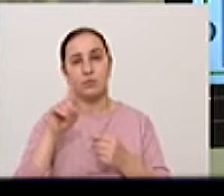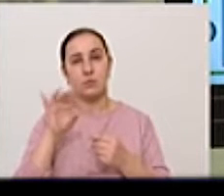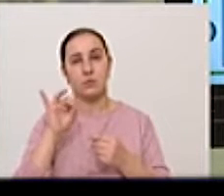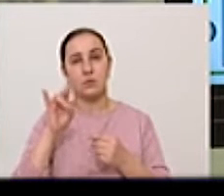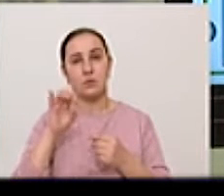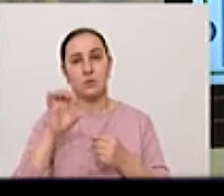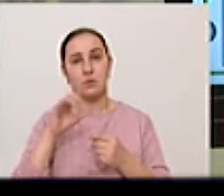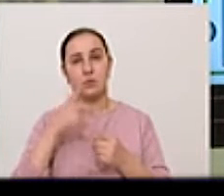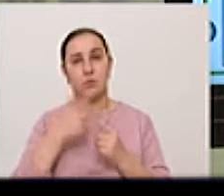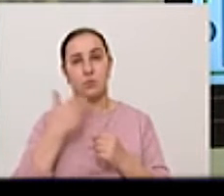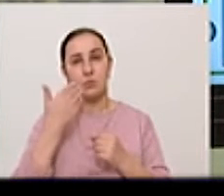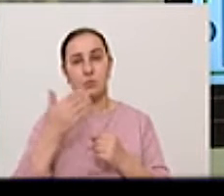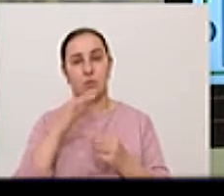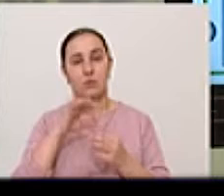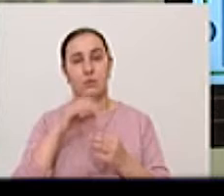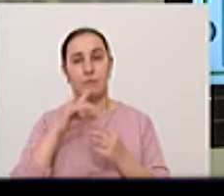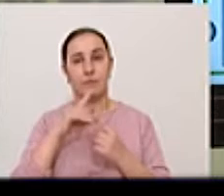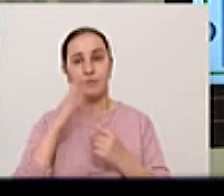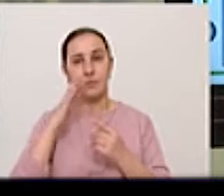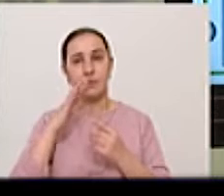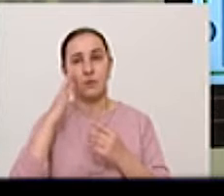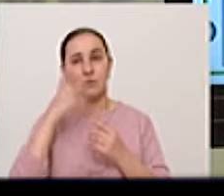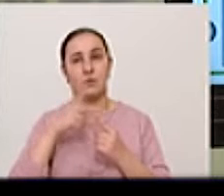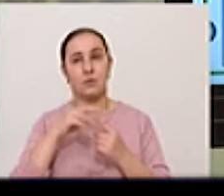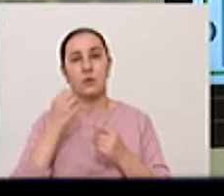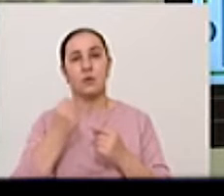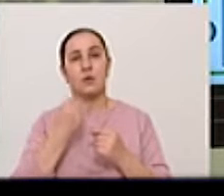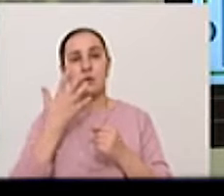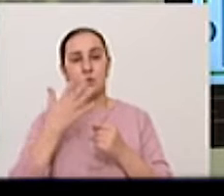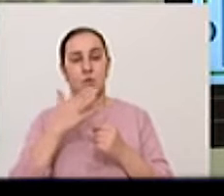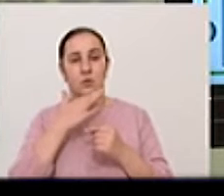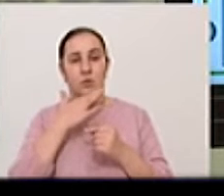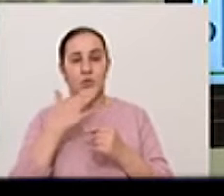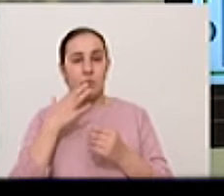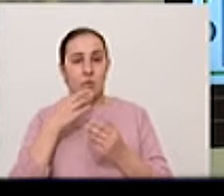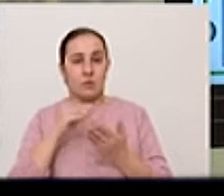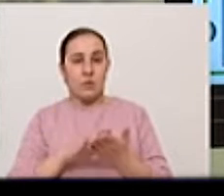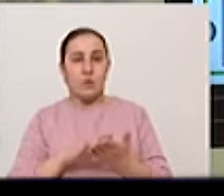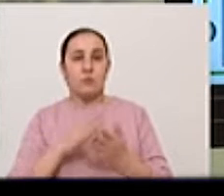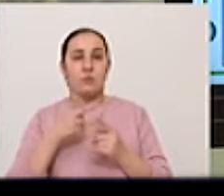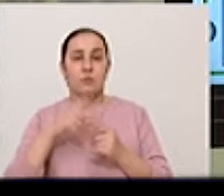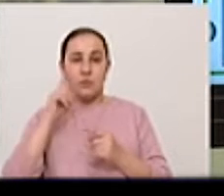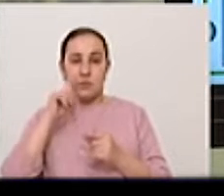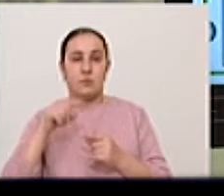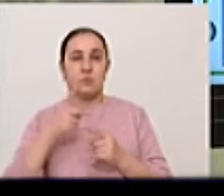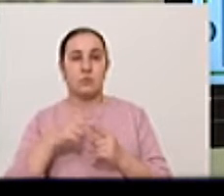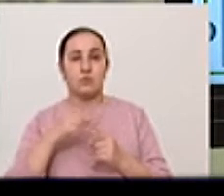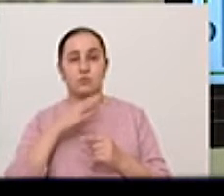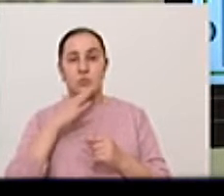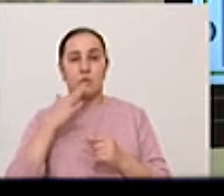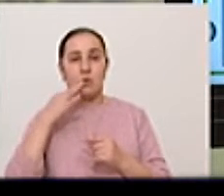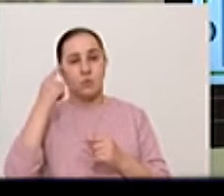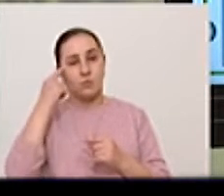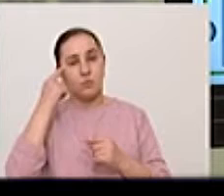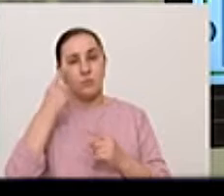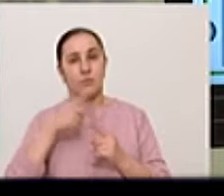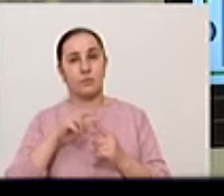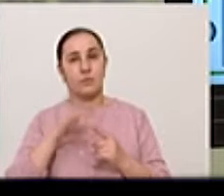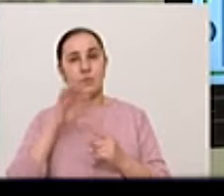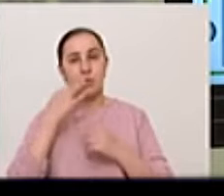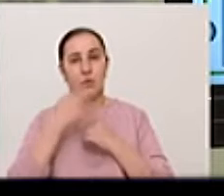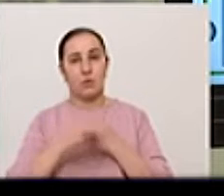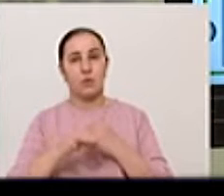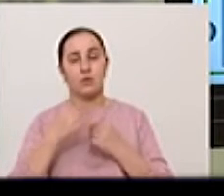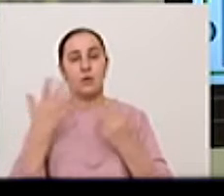biznes. Unga tasavvur qilganingdan ham ancha ko'p pul tikkanman. Bilasanmi? Uzoq o'yladim.